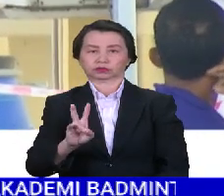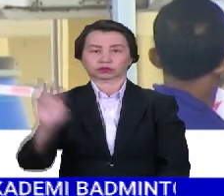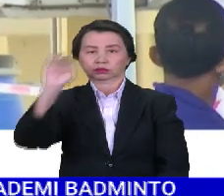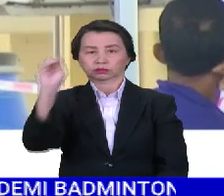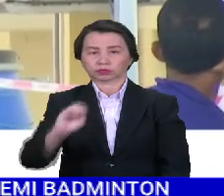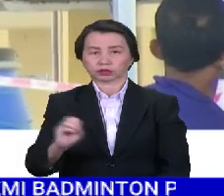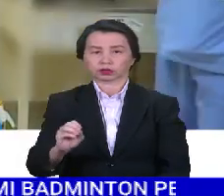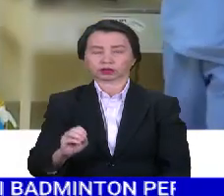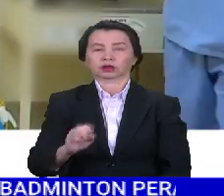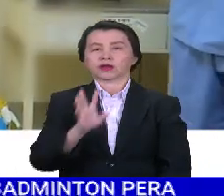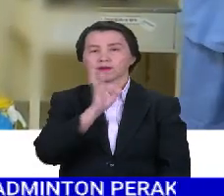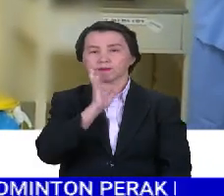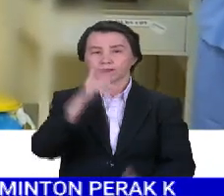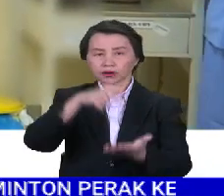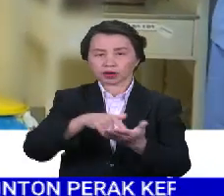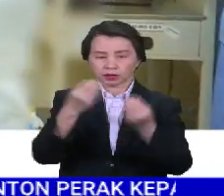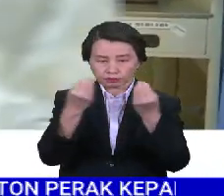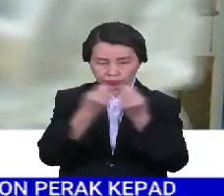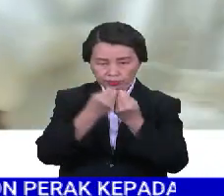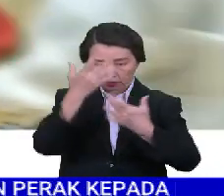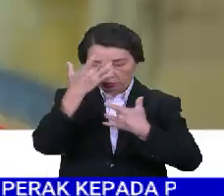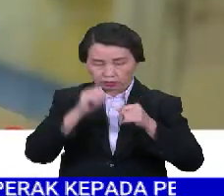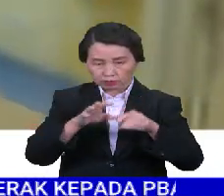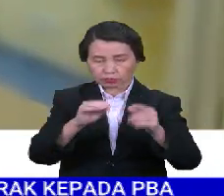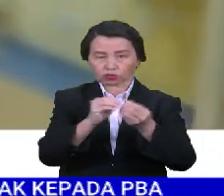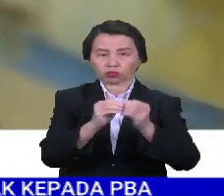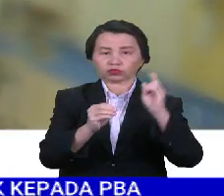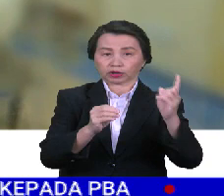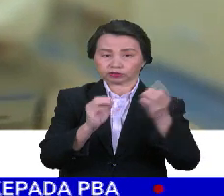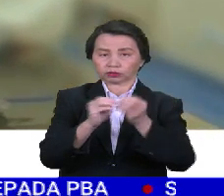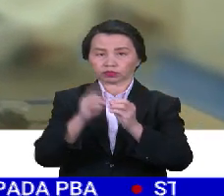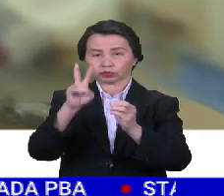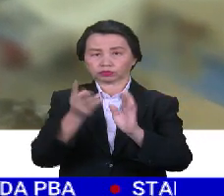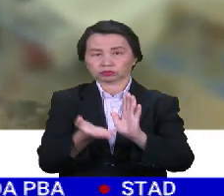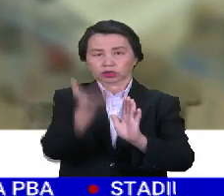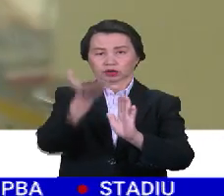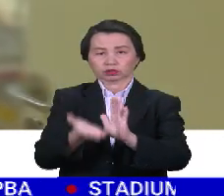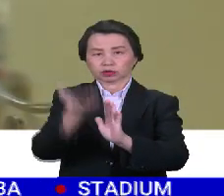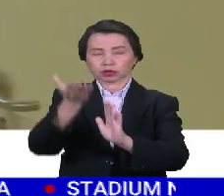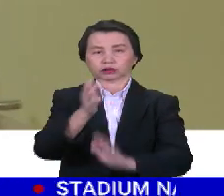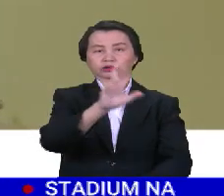21.7%. Selain itu, katanya bilangan pesakit jangkitan kategori 1 dan 2 juga meningkat sebanyak